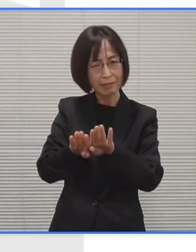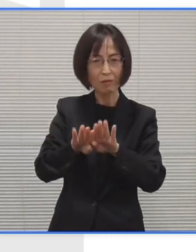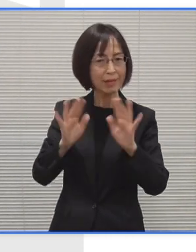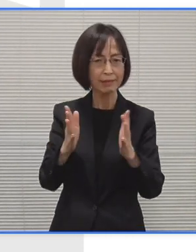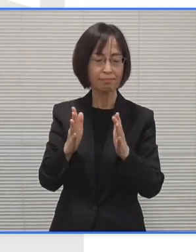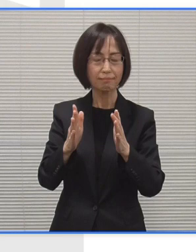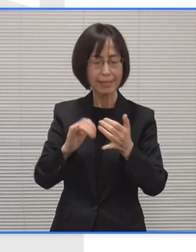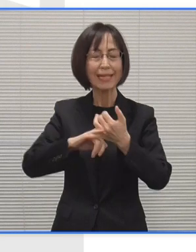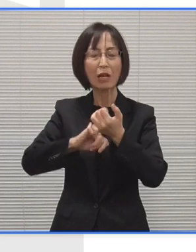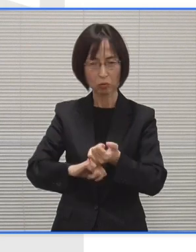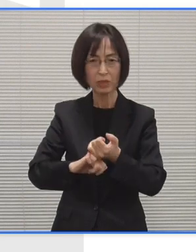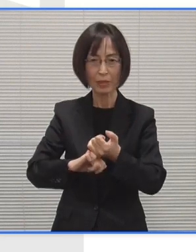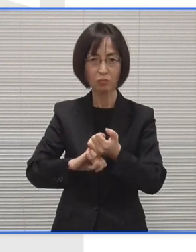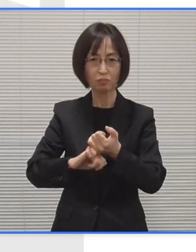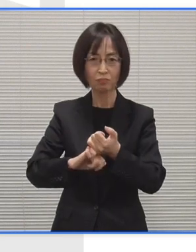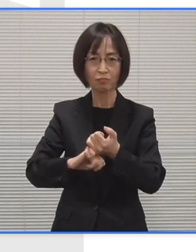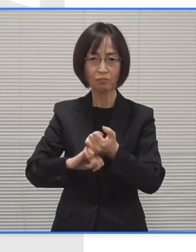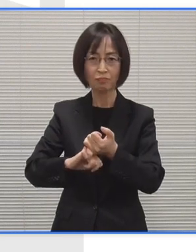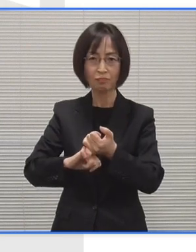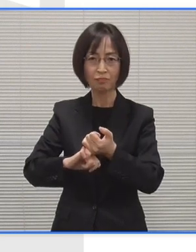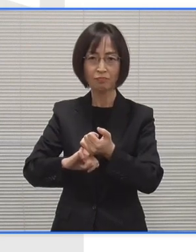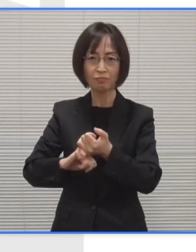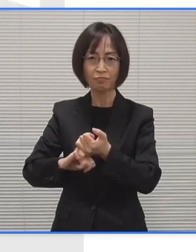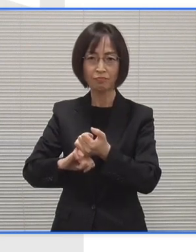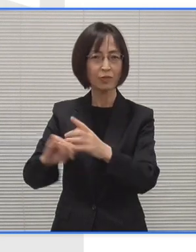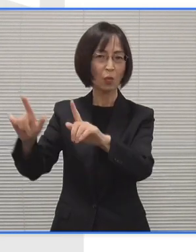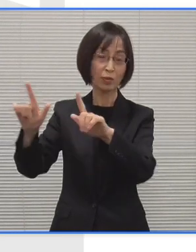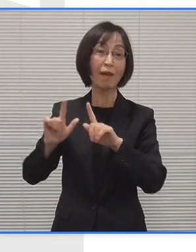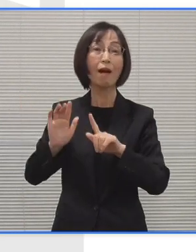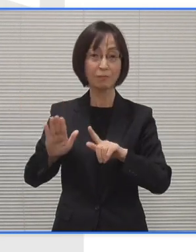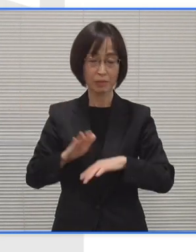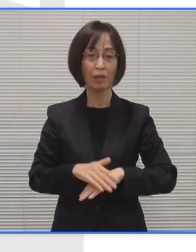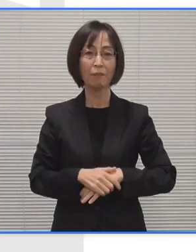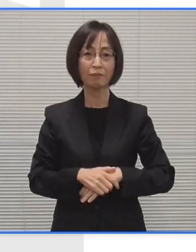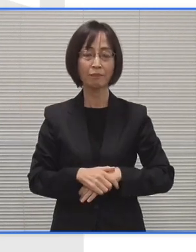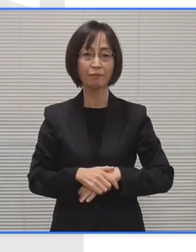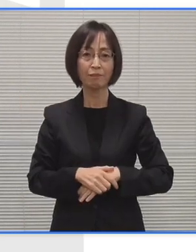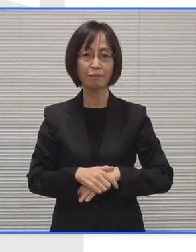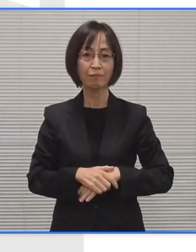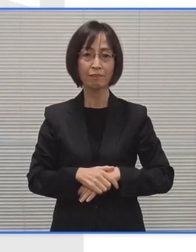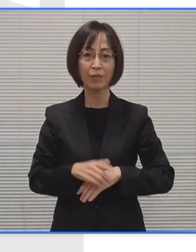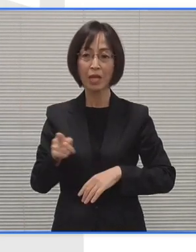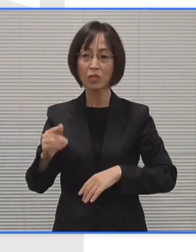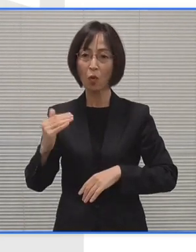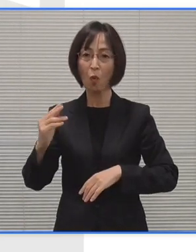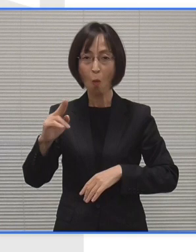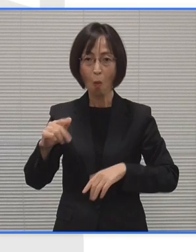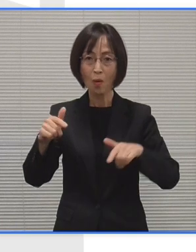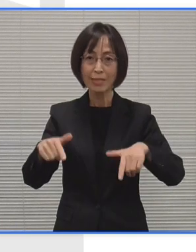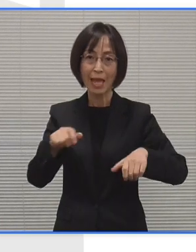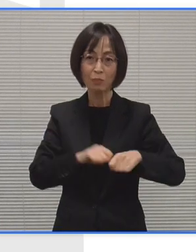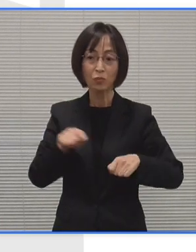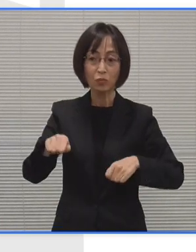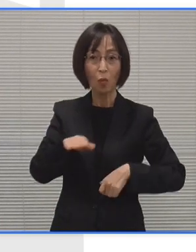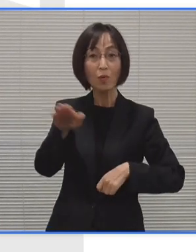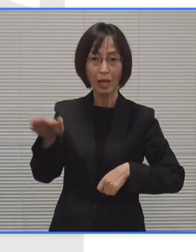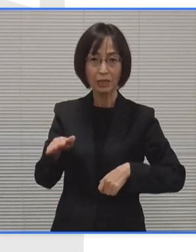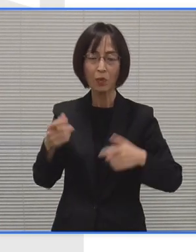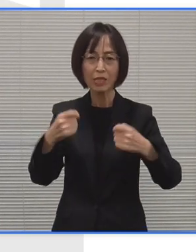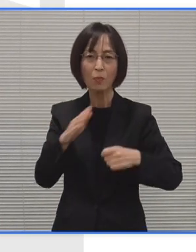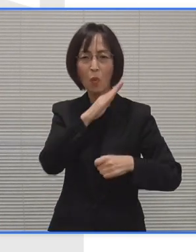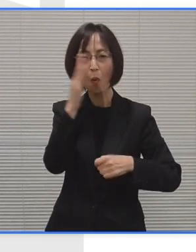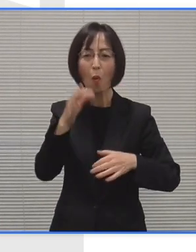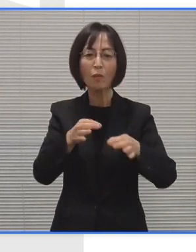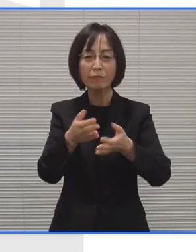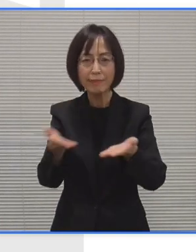ますということでおっしゃってくださいました。またそごう・西武の中でも池袋の本店っていうのがやっぱ